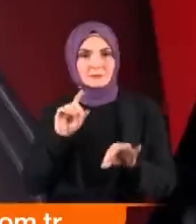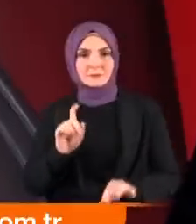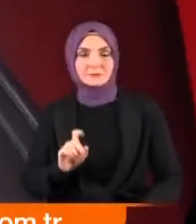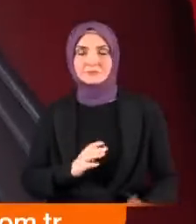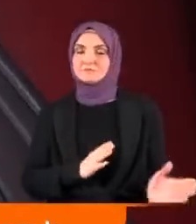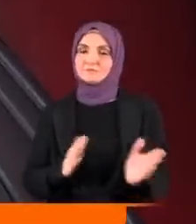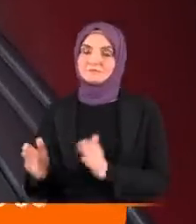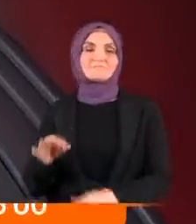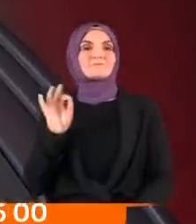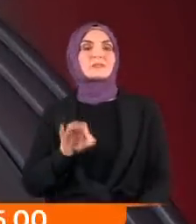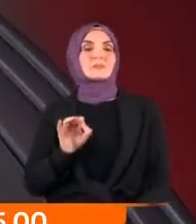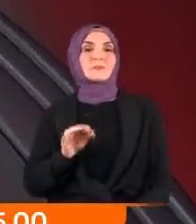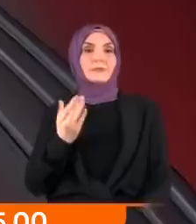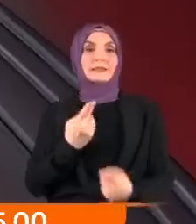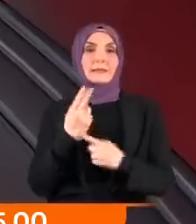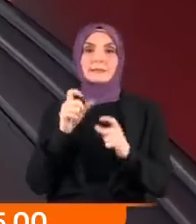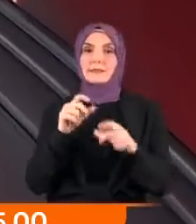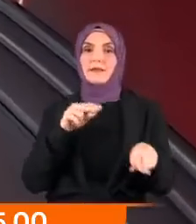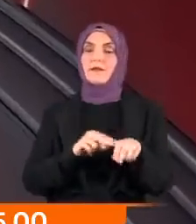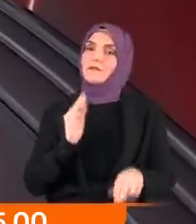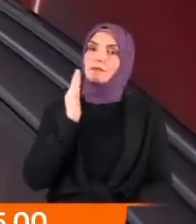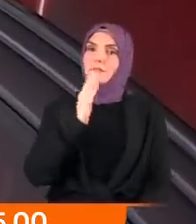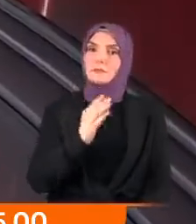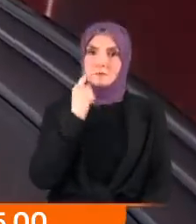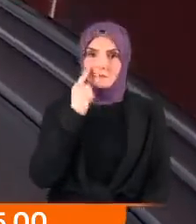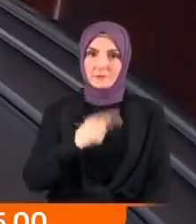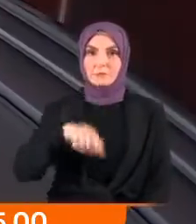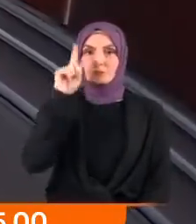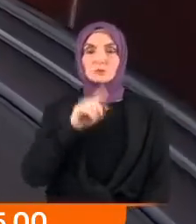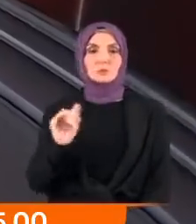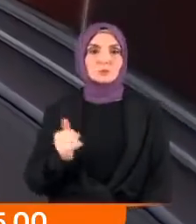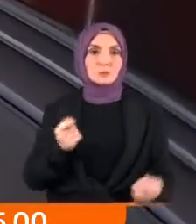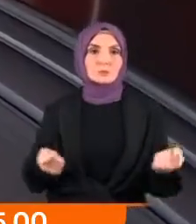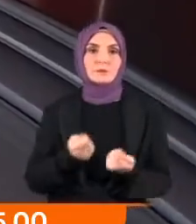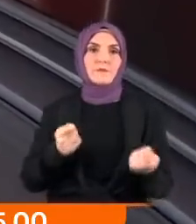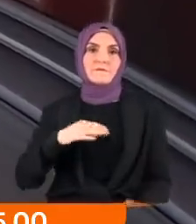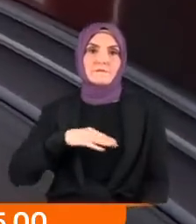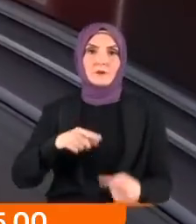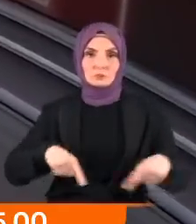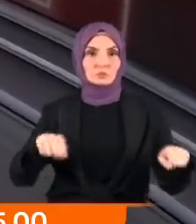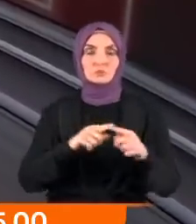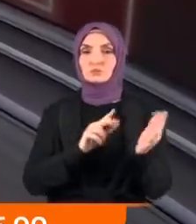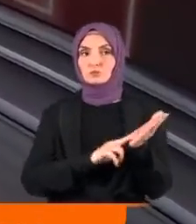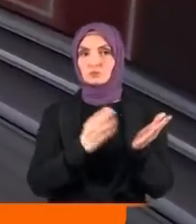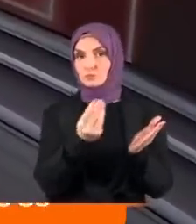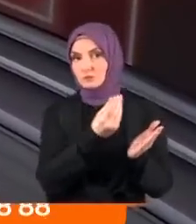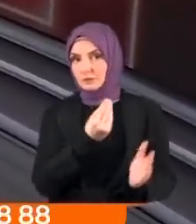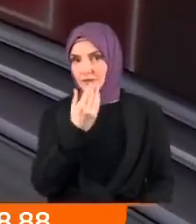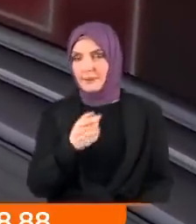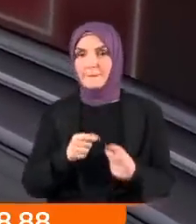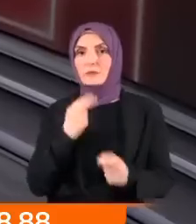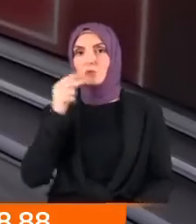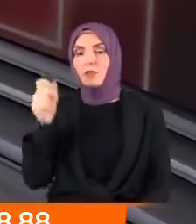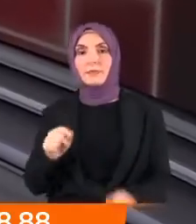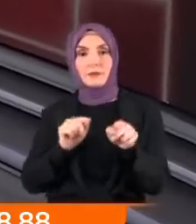Ve şimdi Yüksek Seçim Kurulu'na gidelim. Gün boyu yoğun bir mesaisi vardı kurul üyelerinin. Betül takip ediyor ve kaç parti bugün listesini